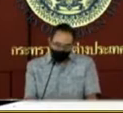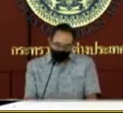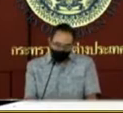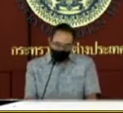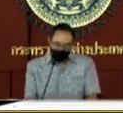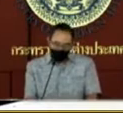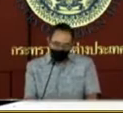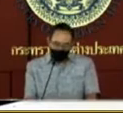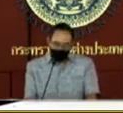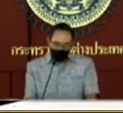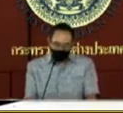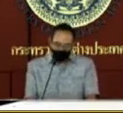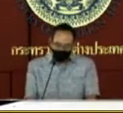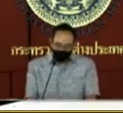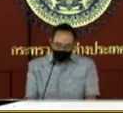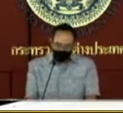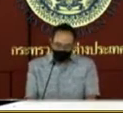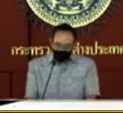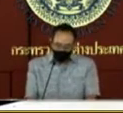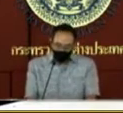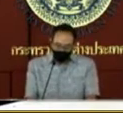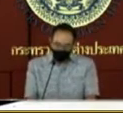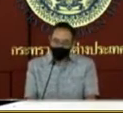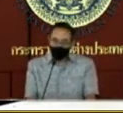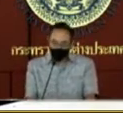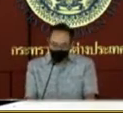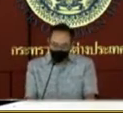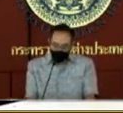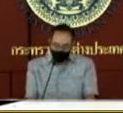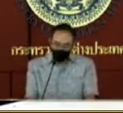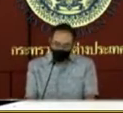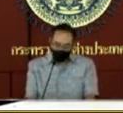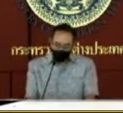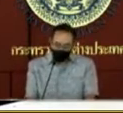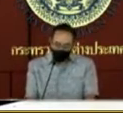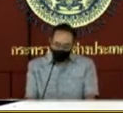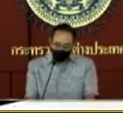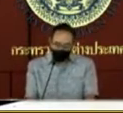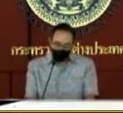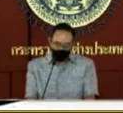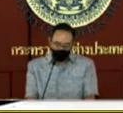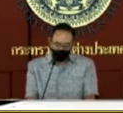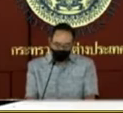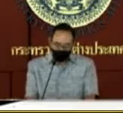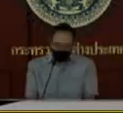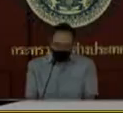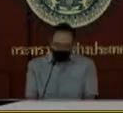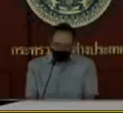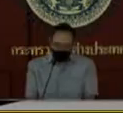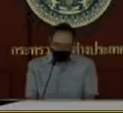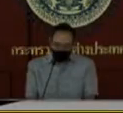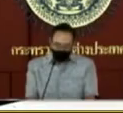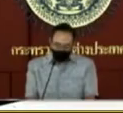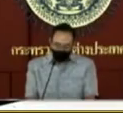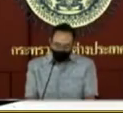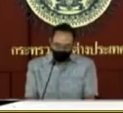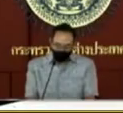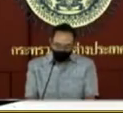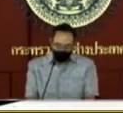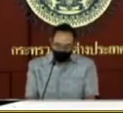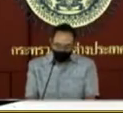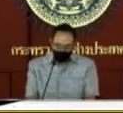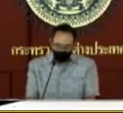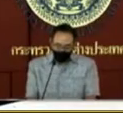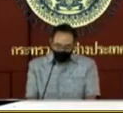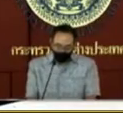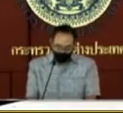และนิวซีแลนด์ได้มีการคุยกันนะครับเมื่อตั้งแต่วันเมื่อที่5พฤศจิกายนที่ผ่านมานะครับท่านนายกรัฐมนตรี